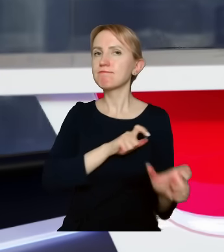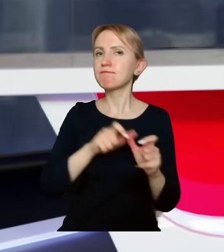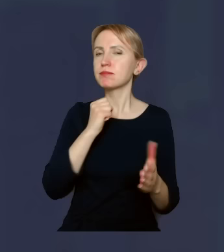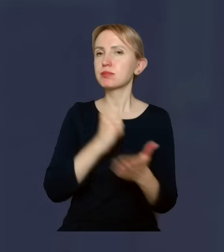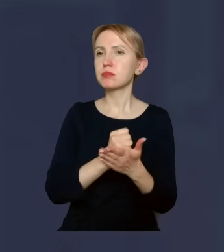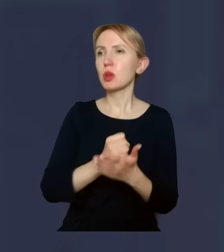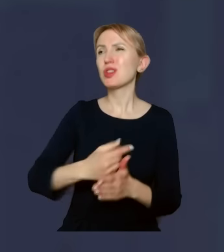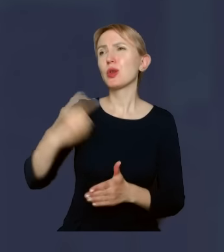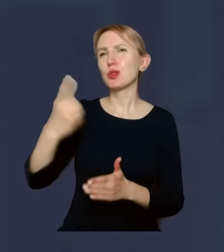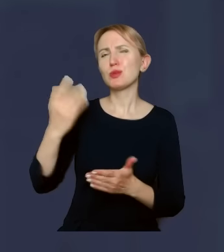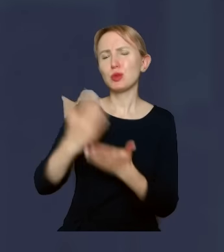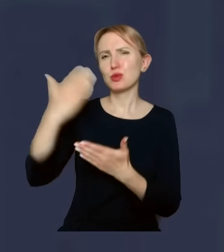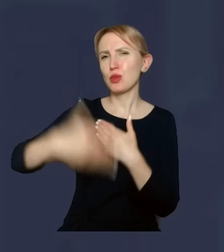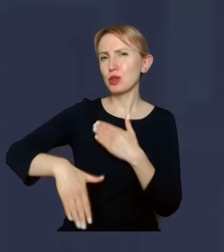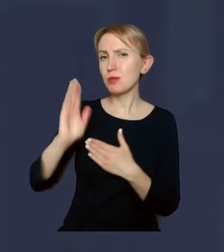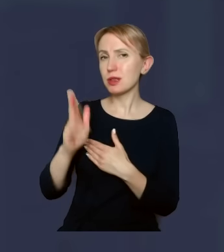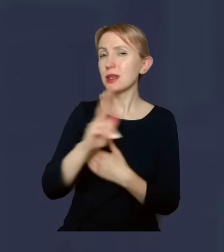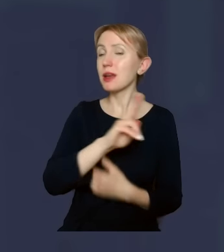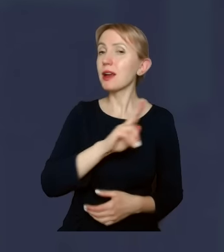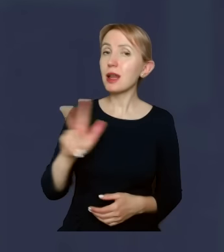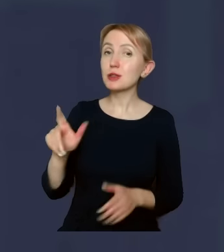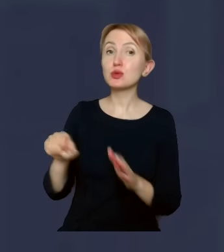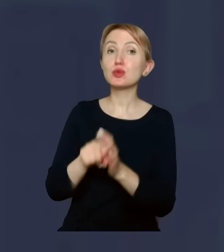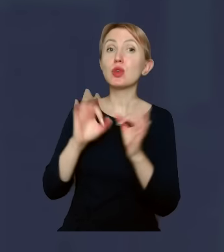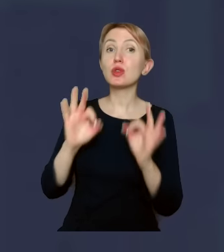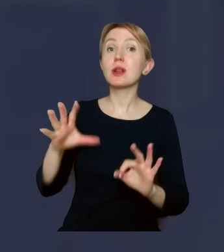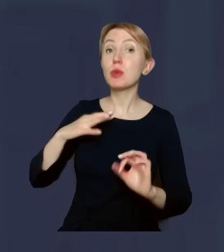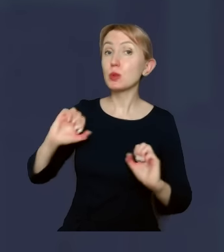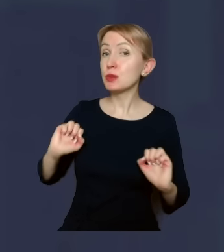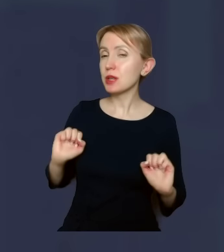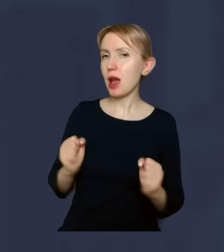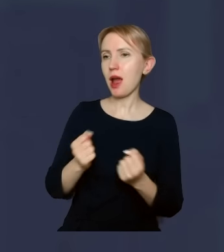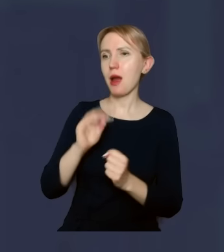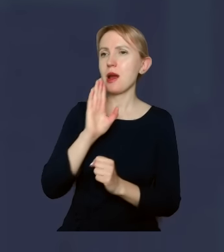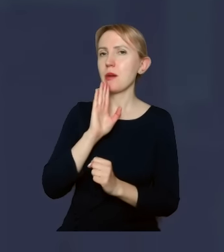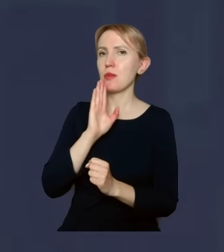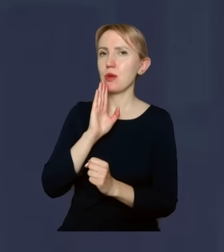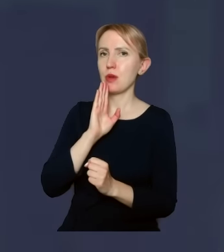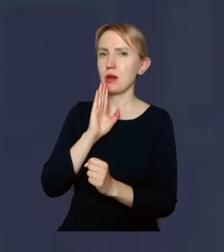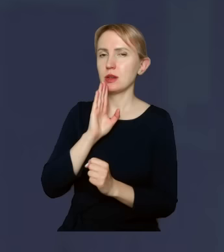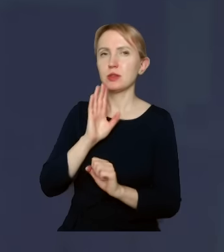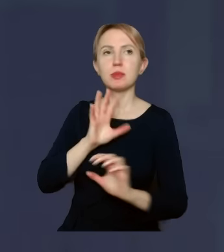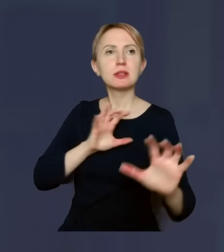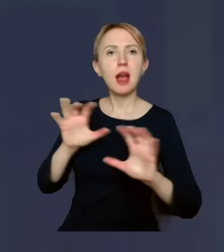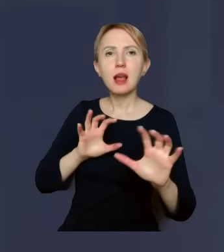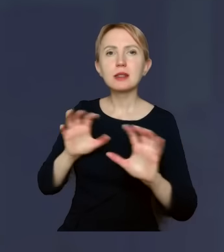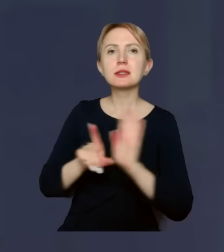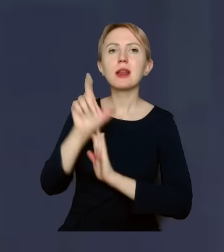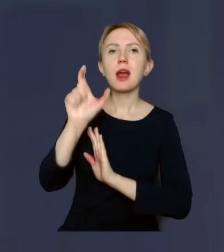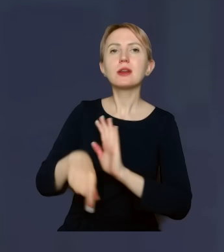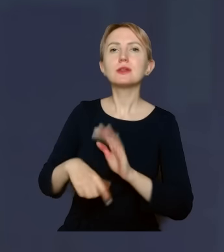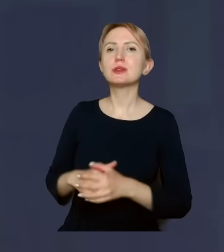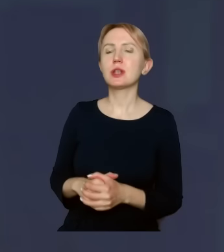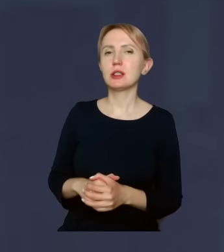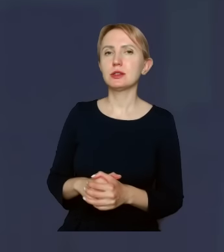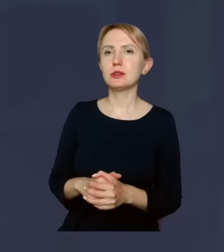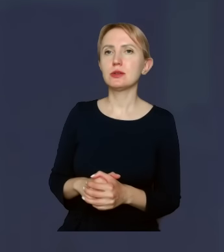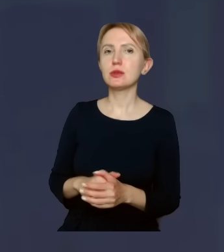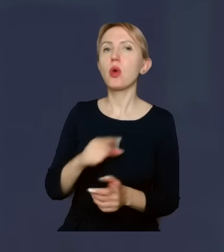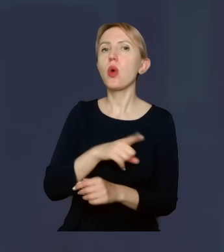i że ci wszyscy, którzy dotychczas funkcjonują na takiej zasadzie, żeby zastraszać, że wreszcie dojdą